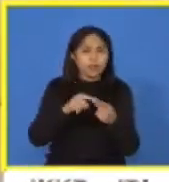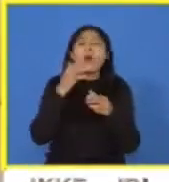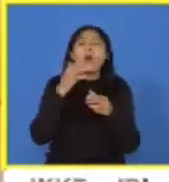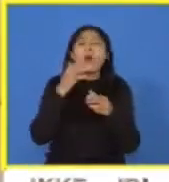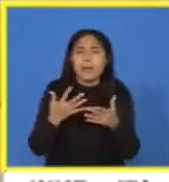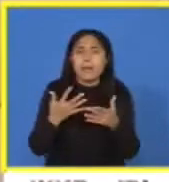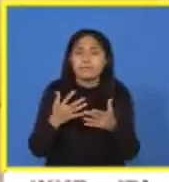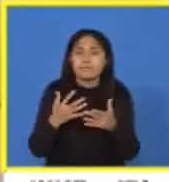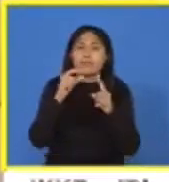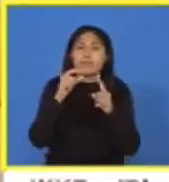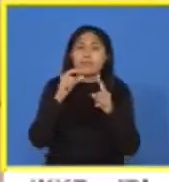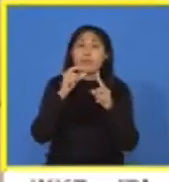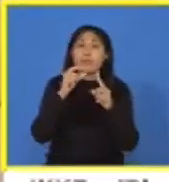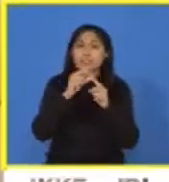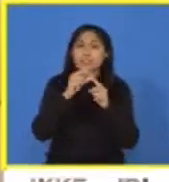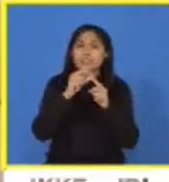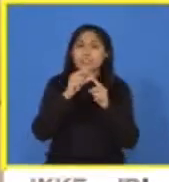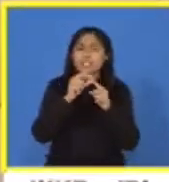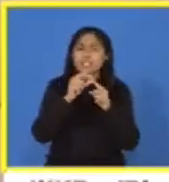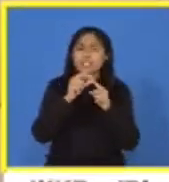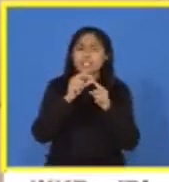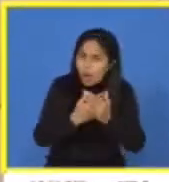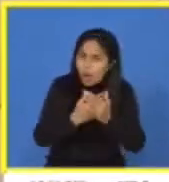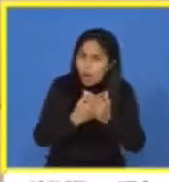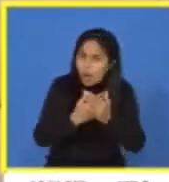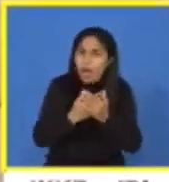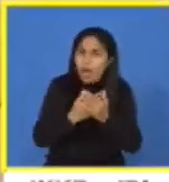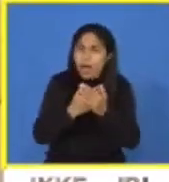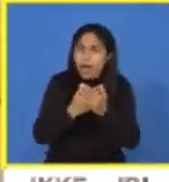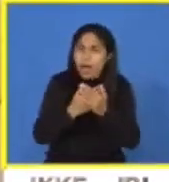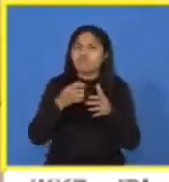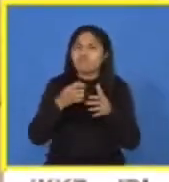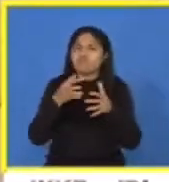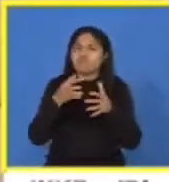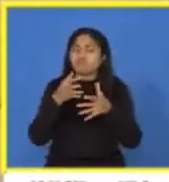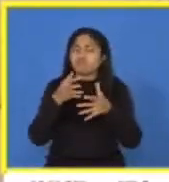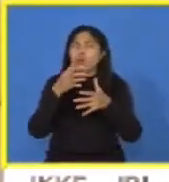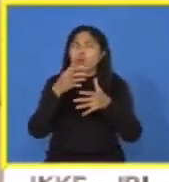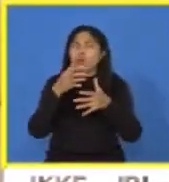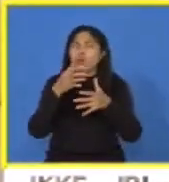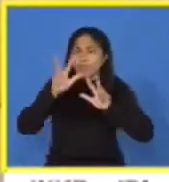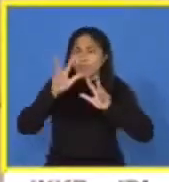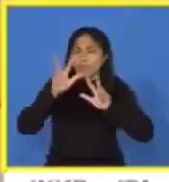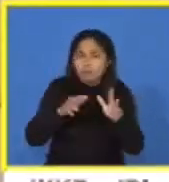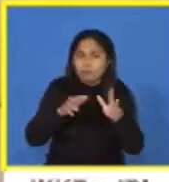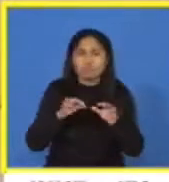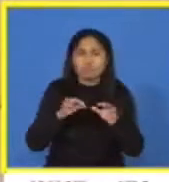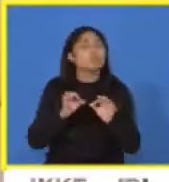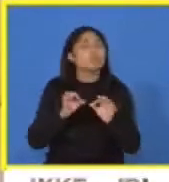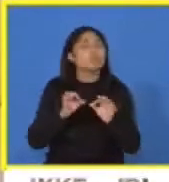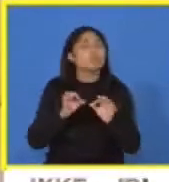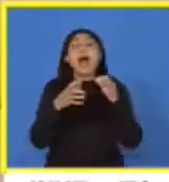kabupaten. Sehingga mereka harus terus menyuarakan supaya jangan sampai ada